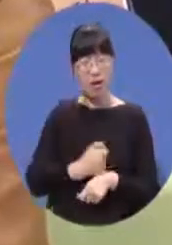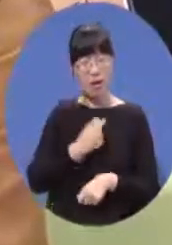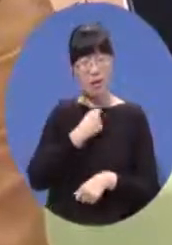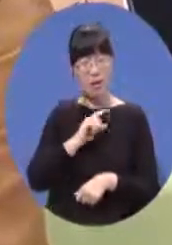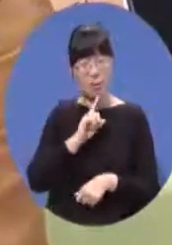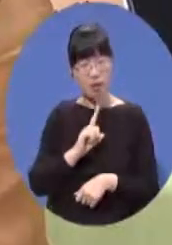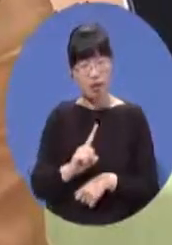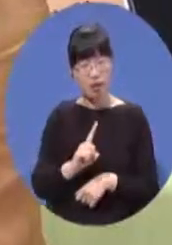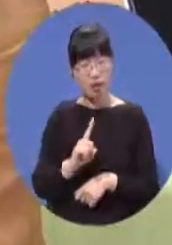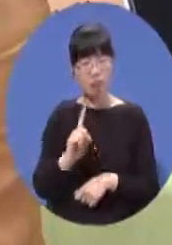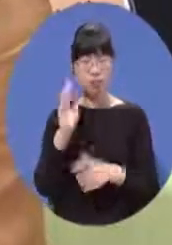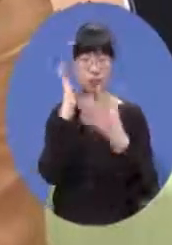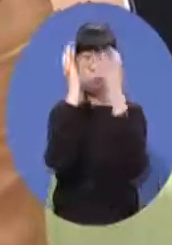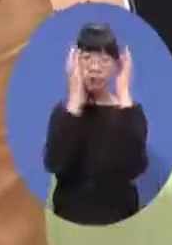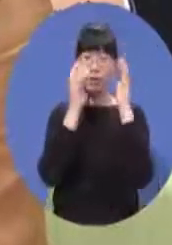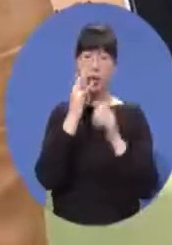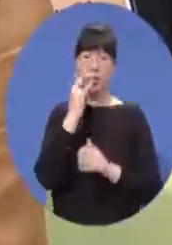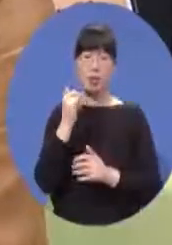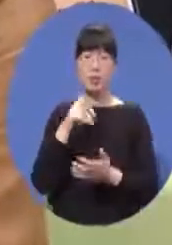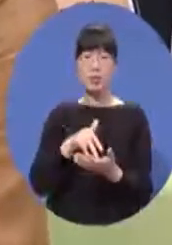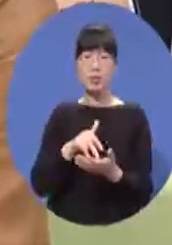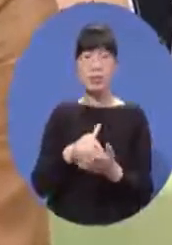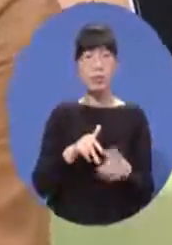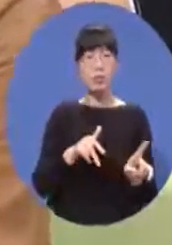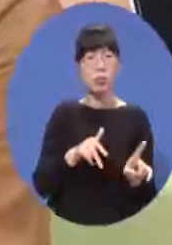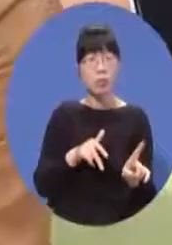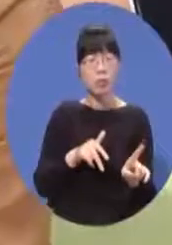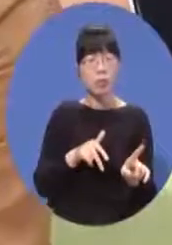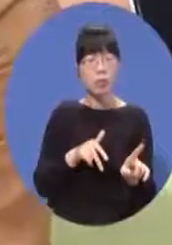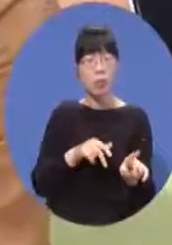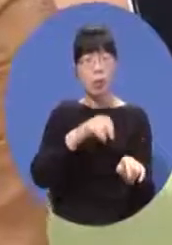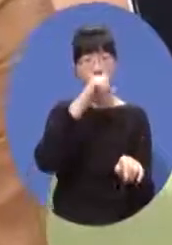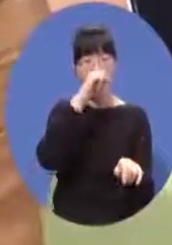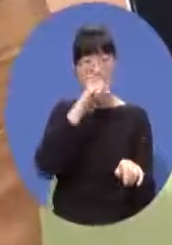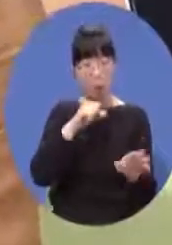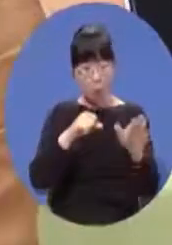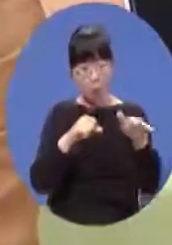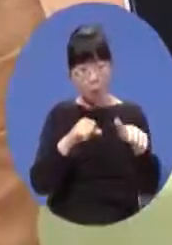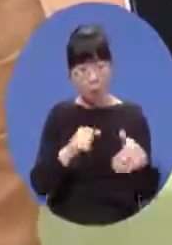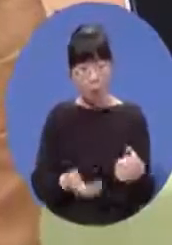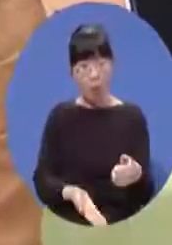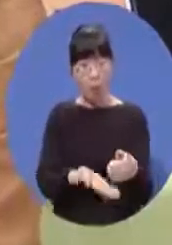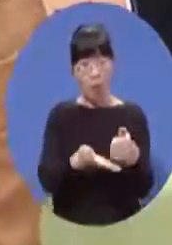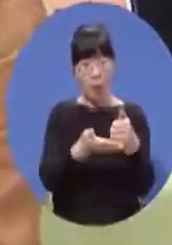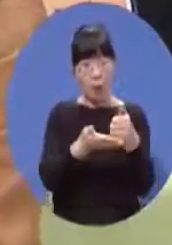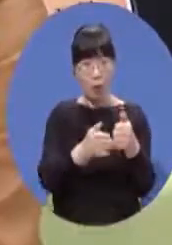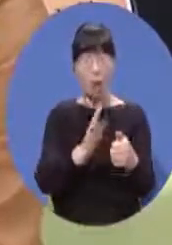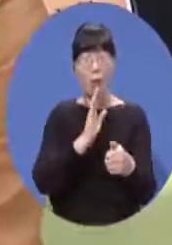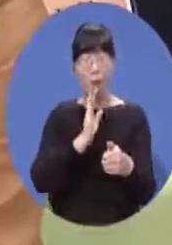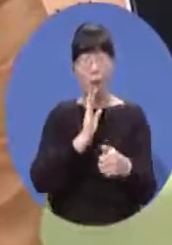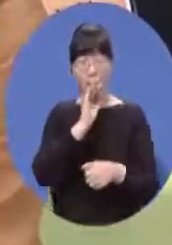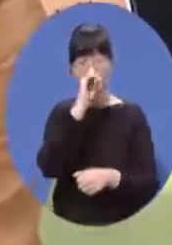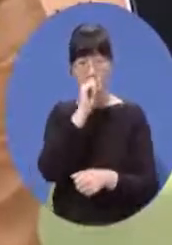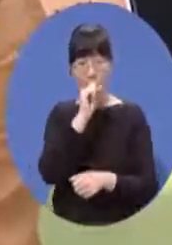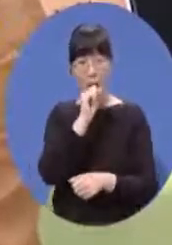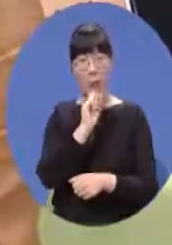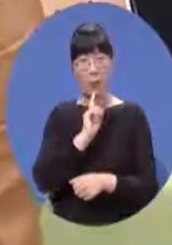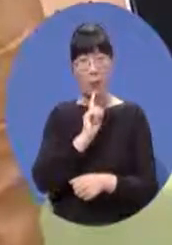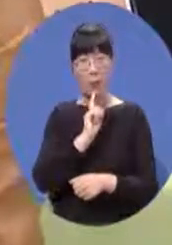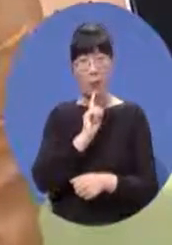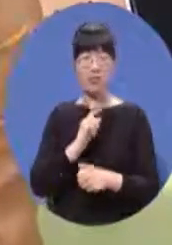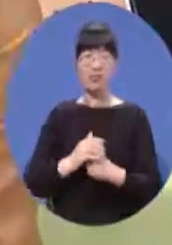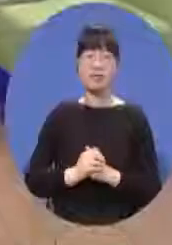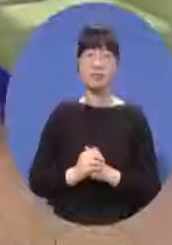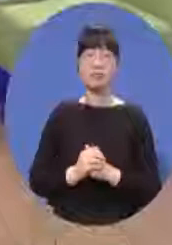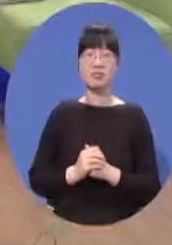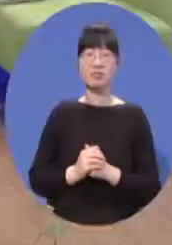싶다고 네. 하는 얘기인지 저는 네. 그냥 거기다 반응을 오, 좋은 생각이야. 너 진짜 좋은 해도. 생각이야 진짜. 그걸 뭐 이미 간파를 여러 번